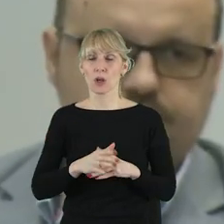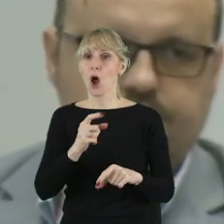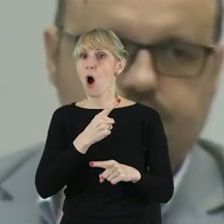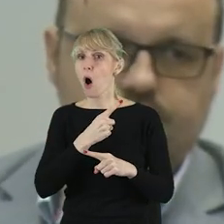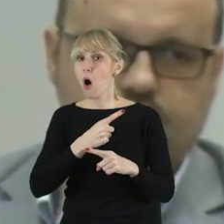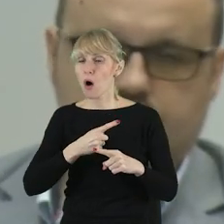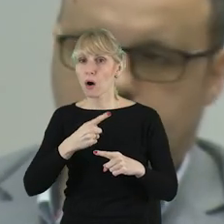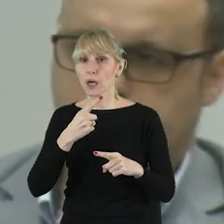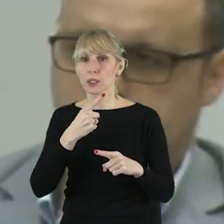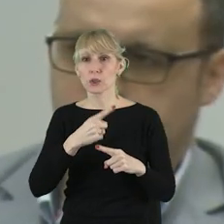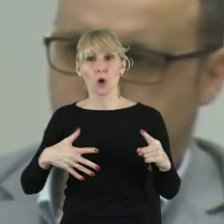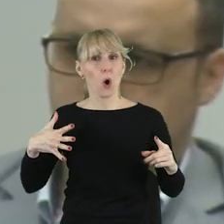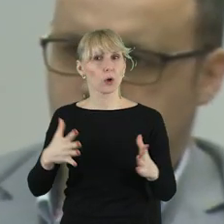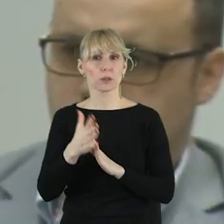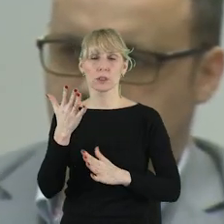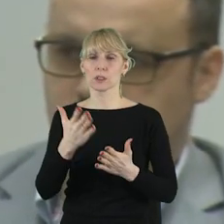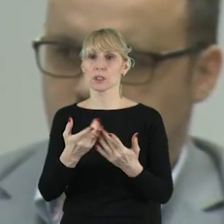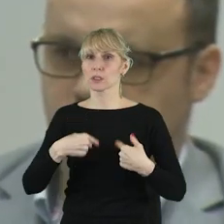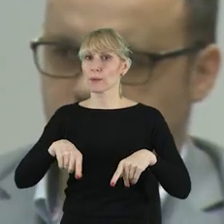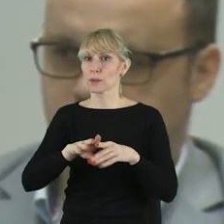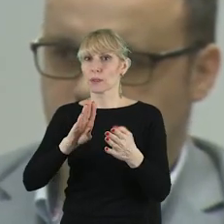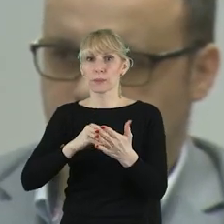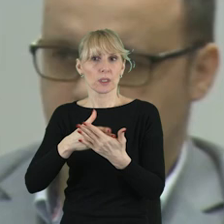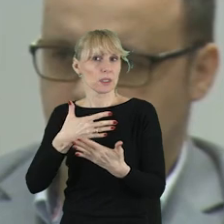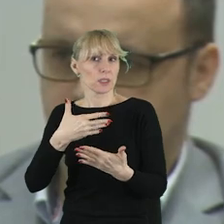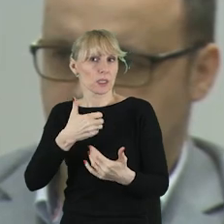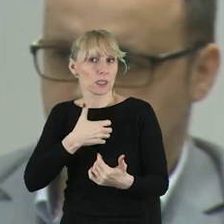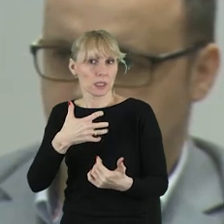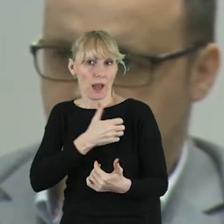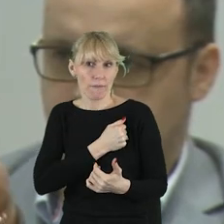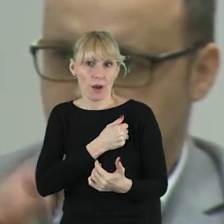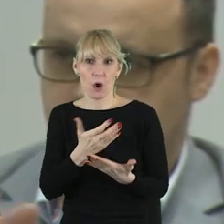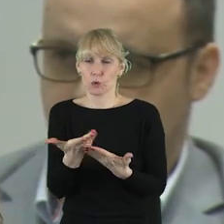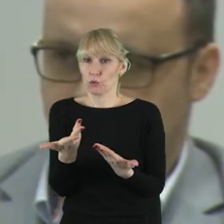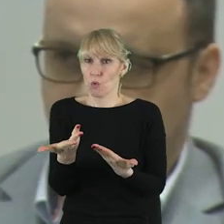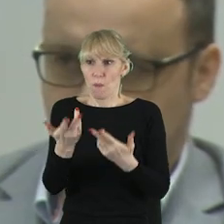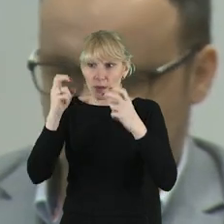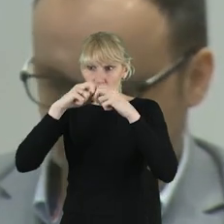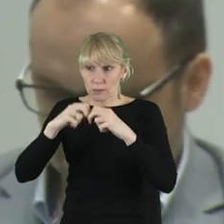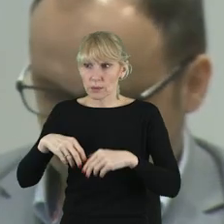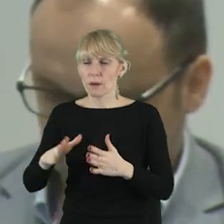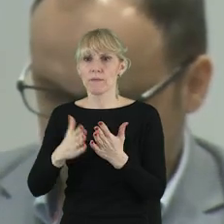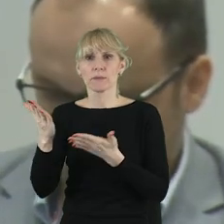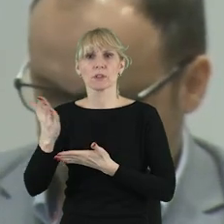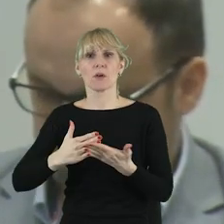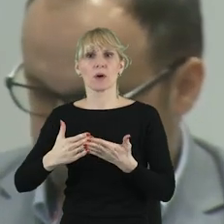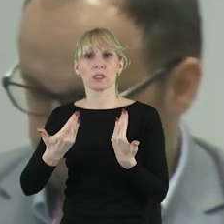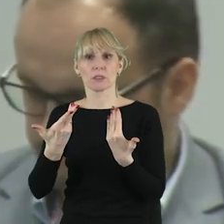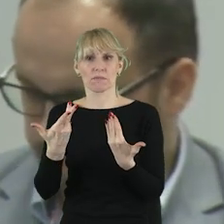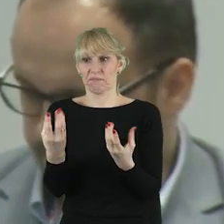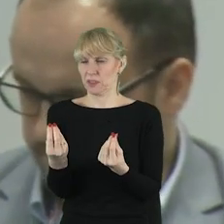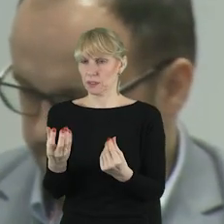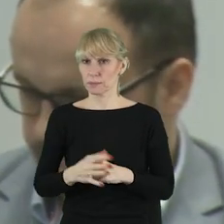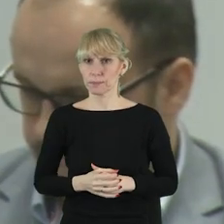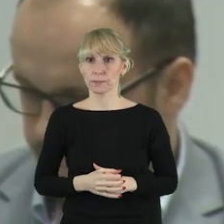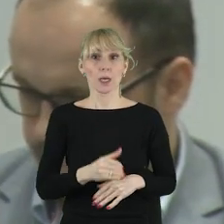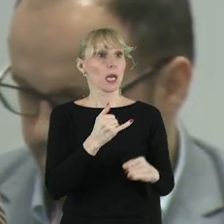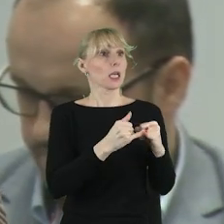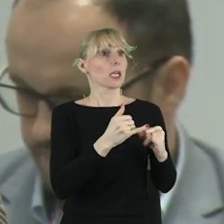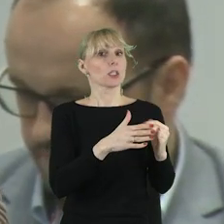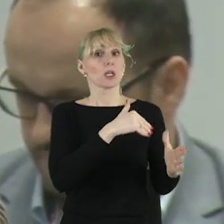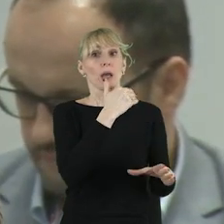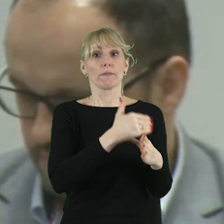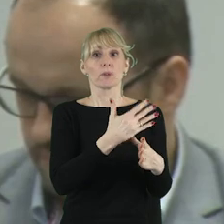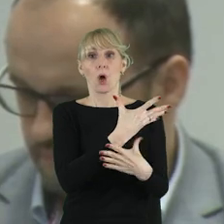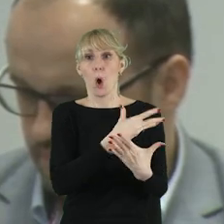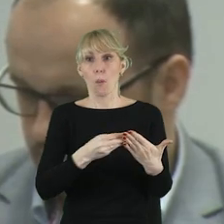w kategoriach finansowych. Nie chcę brutalnie powiedzieć, skoro firmom zewnętrznym opłaca się tego typu działalność, to